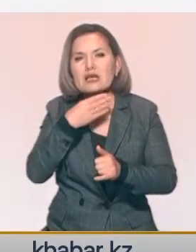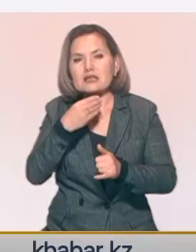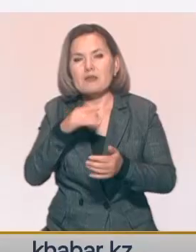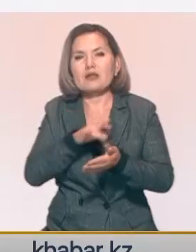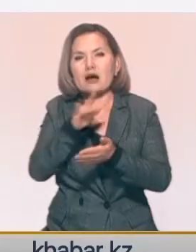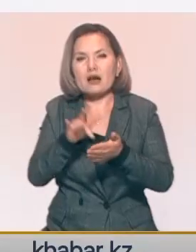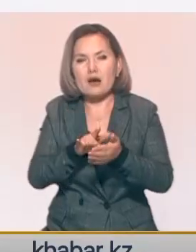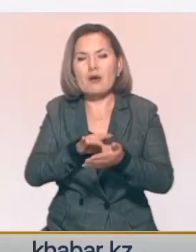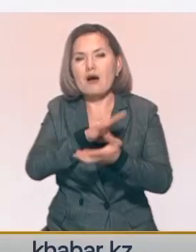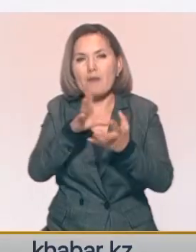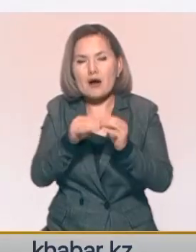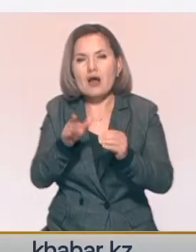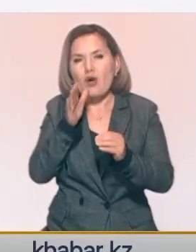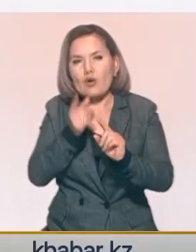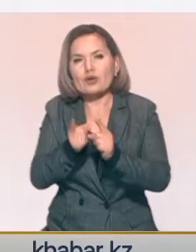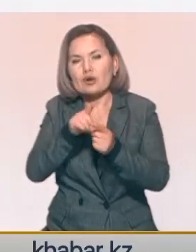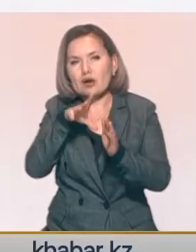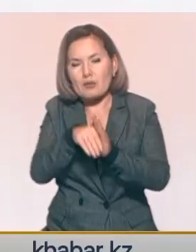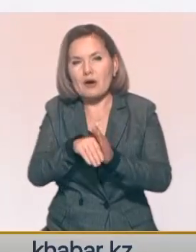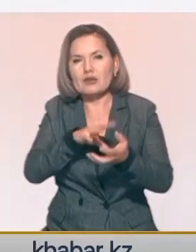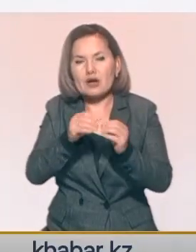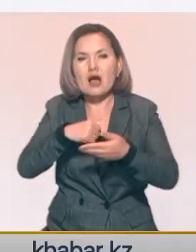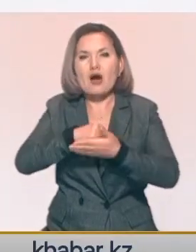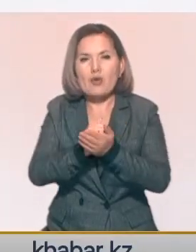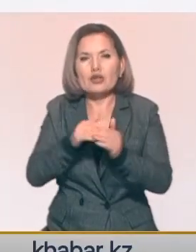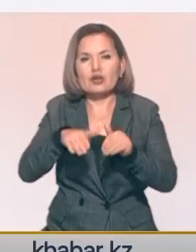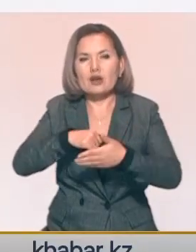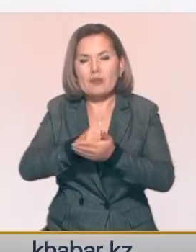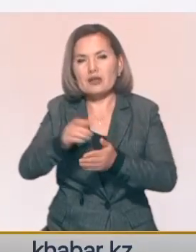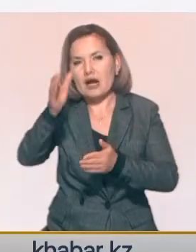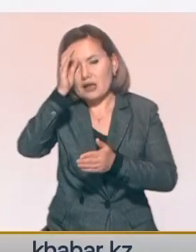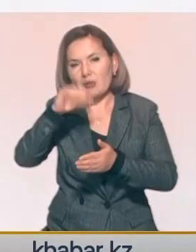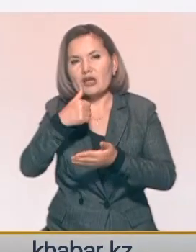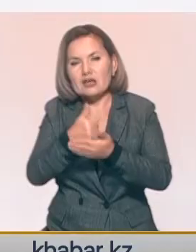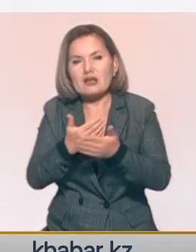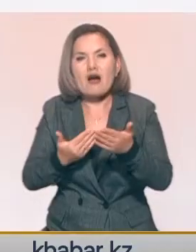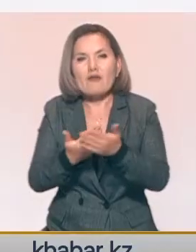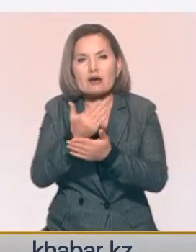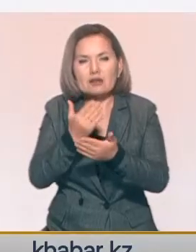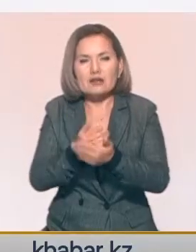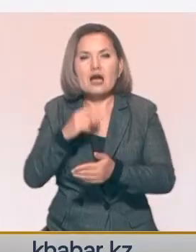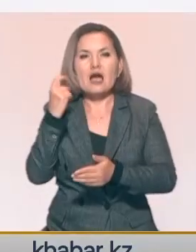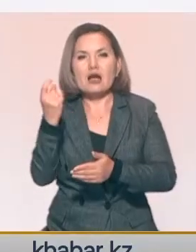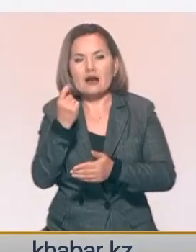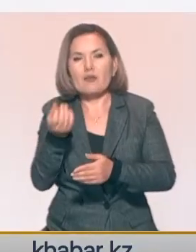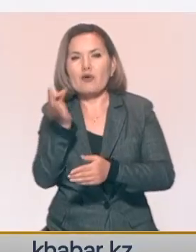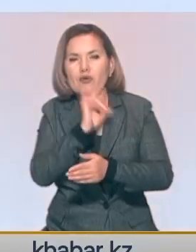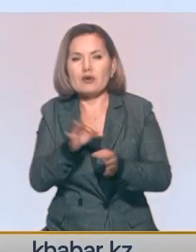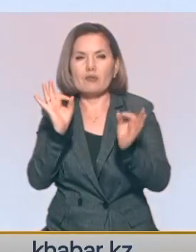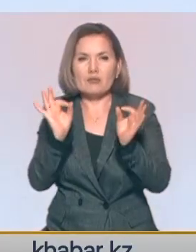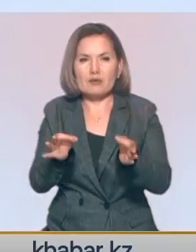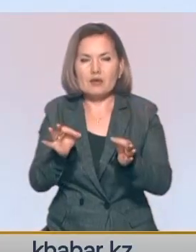Павлодар қалаларын қамтиды. Уақыт белдеуін өзгерту туралы қабылданған шешім ғылыми негізделген және экономикалық тұрғыдан орынды